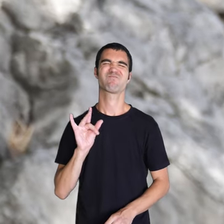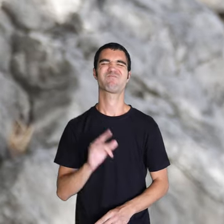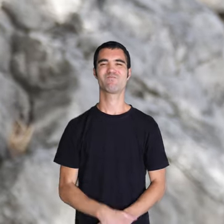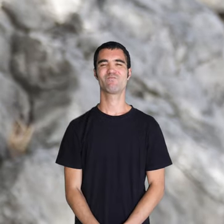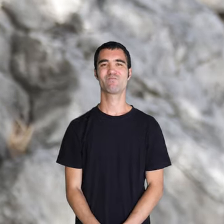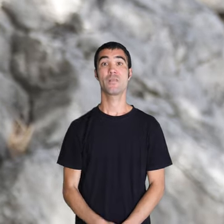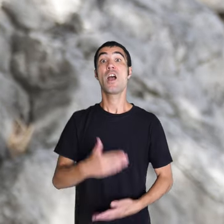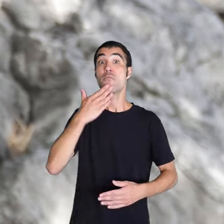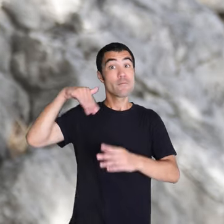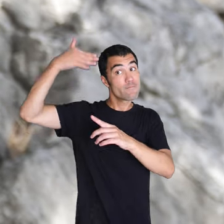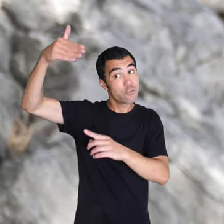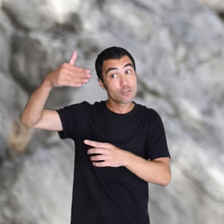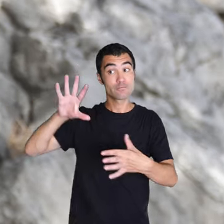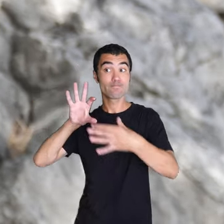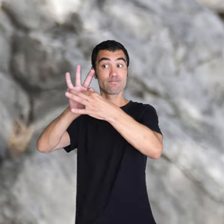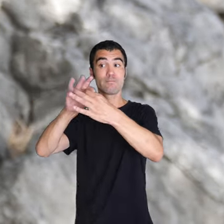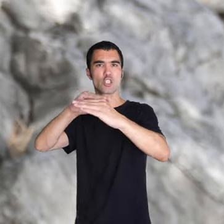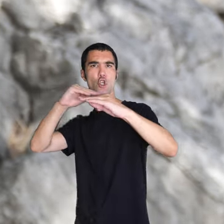O sigui, si el futur va enfocat a